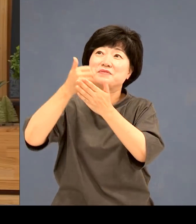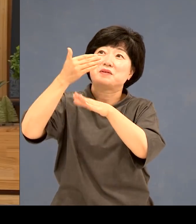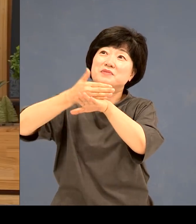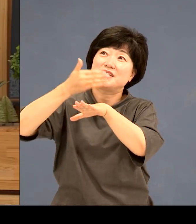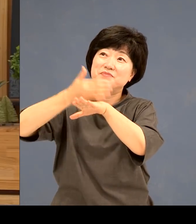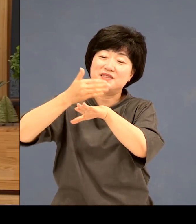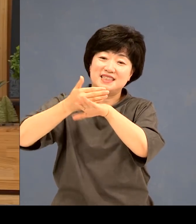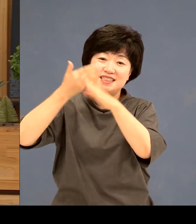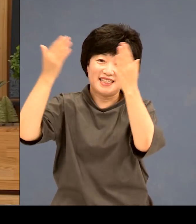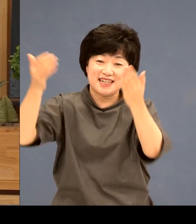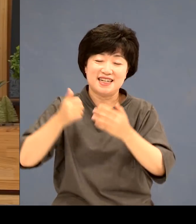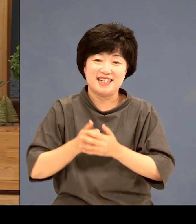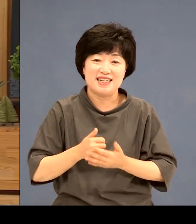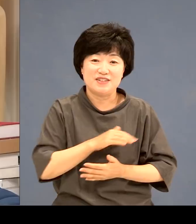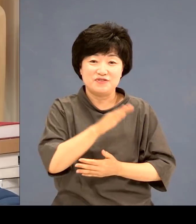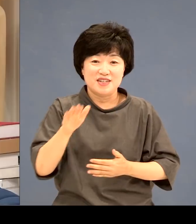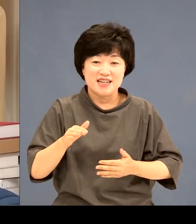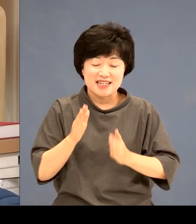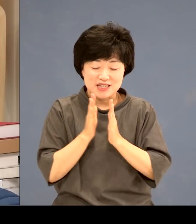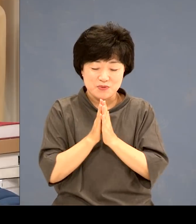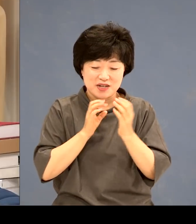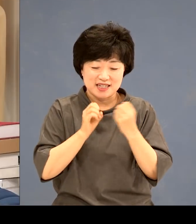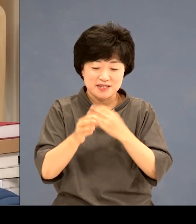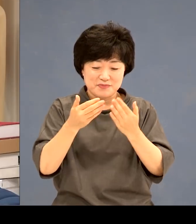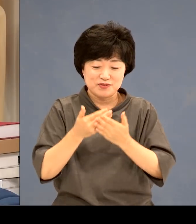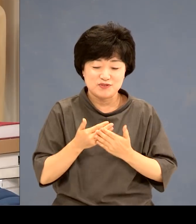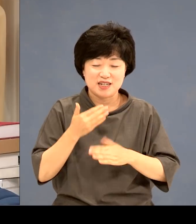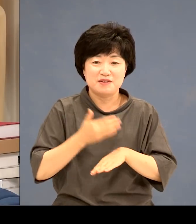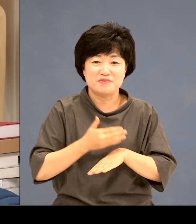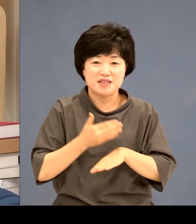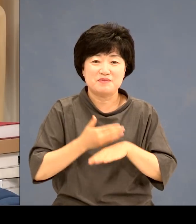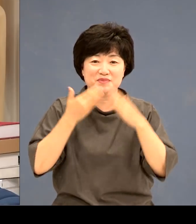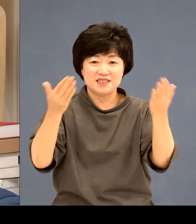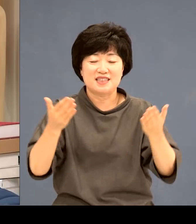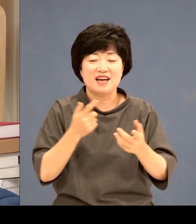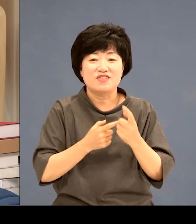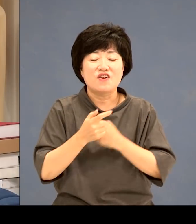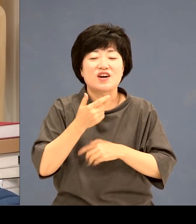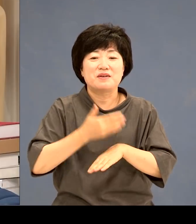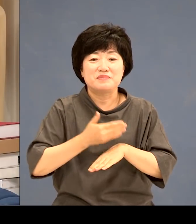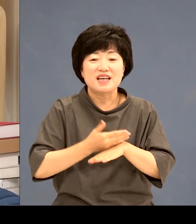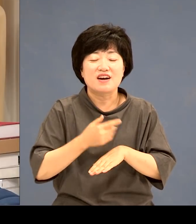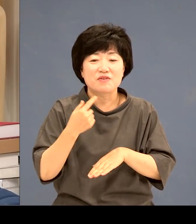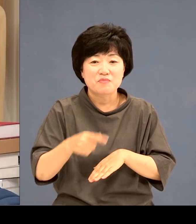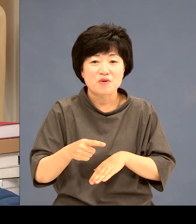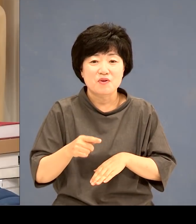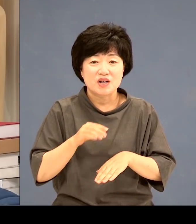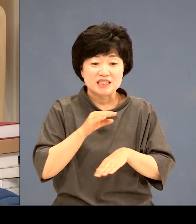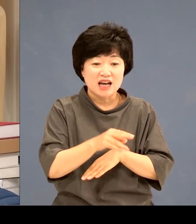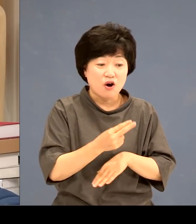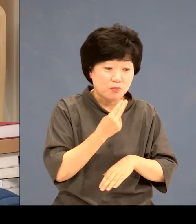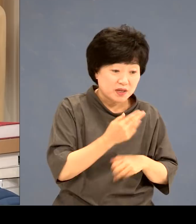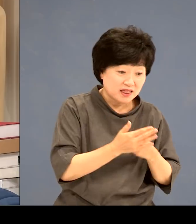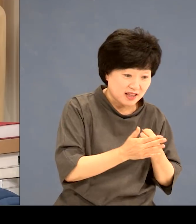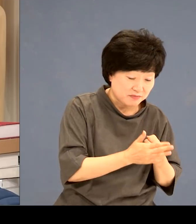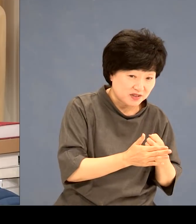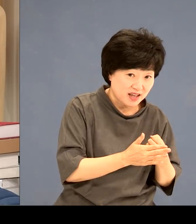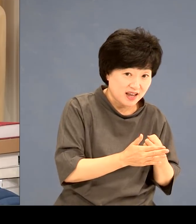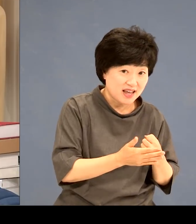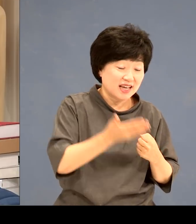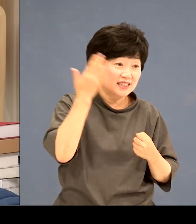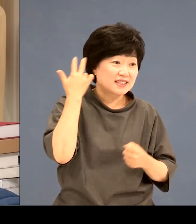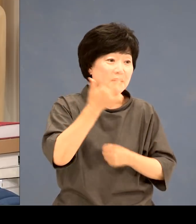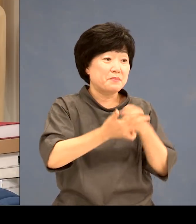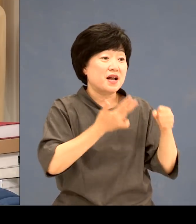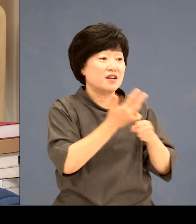울컥하더라고요. 그래서 하나님 감사합니다. 하나님 이렇게 저희들의 기도에 응답해 주셔서 감사합니다. 더 감사한 건 차가